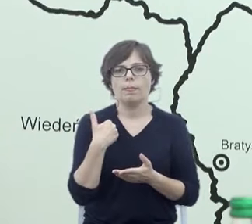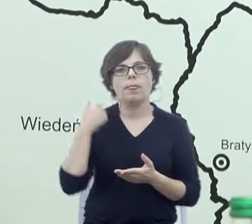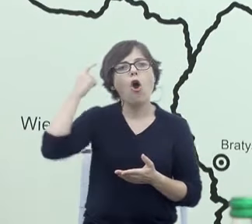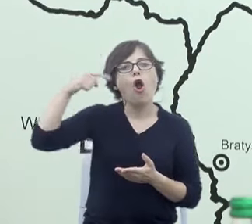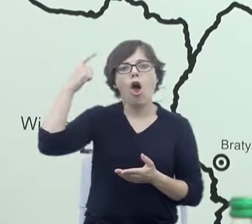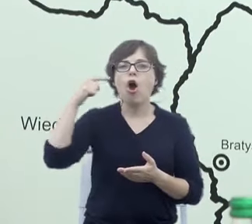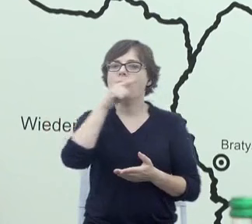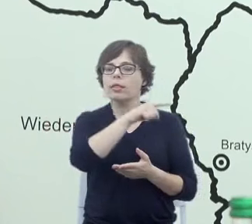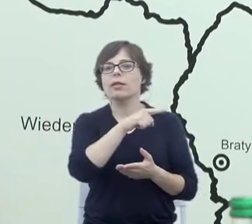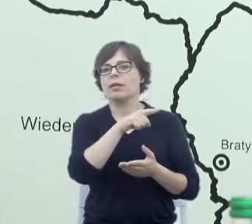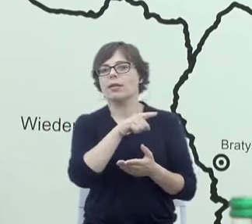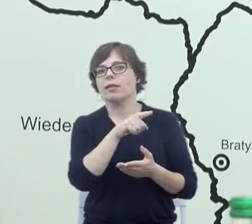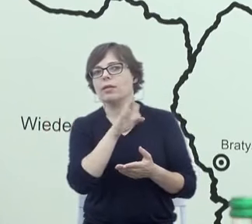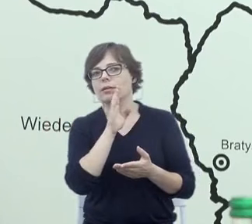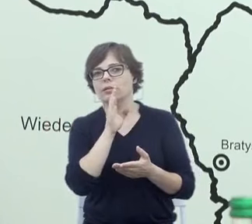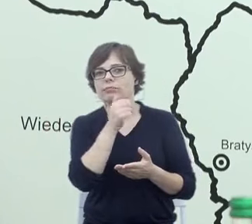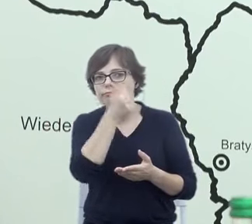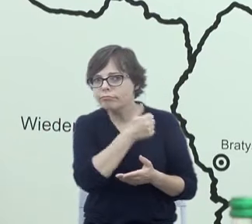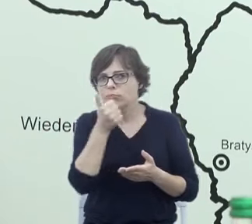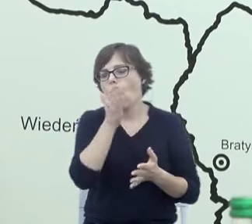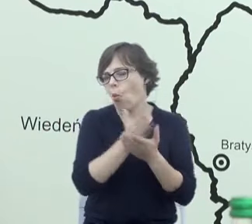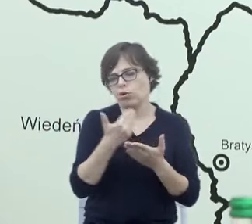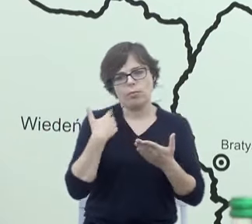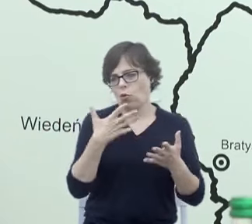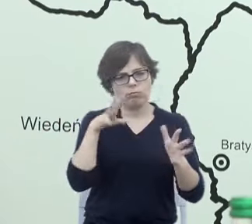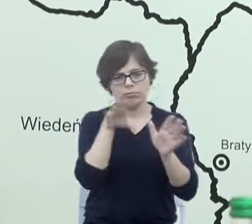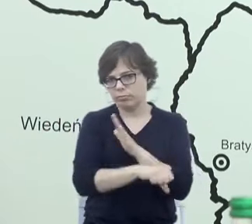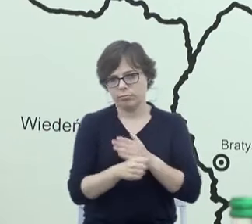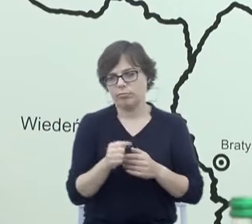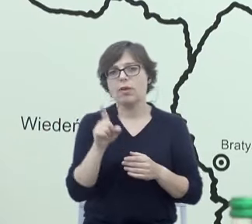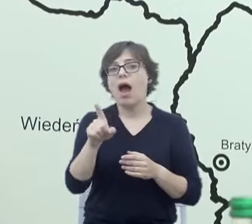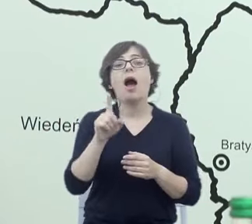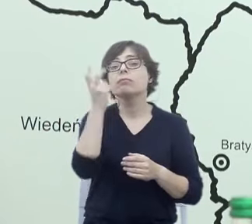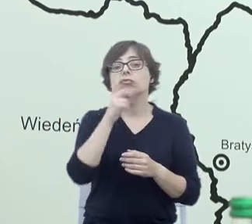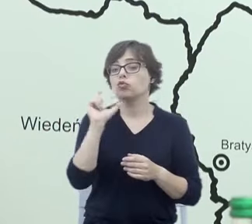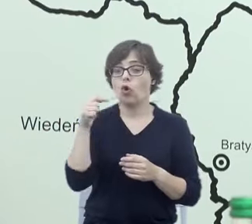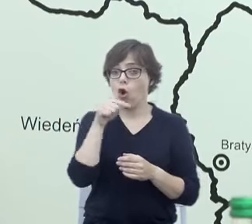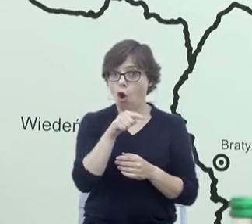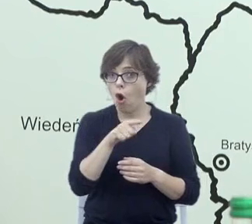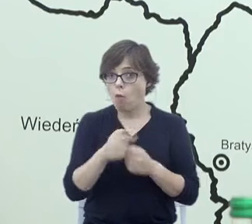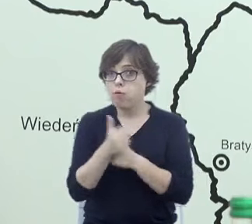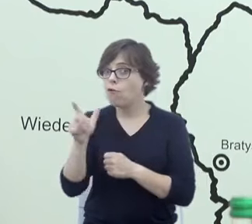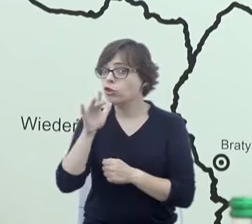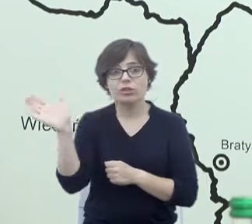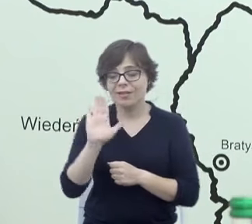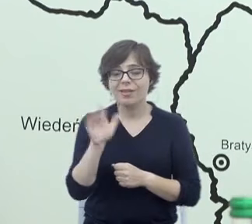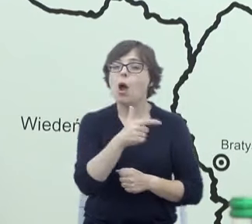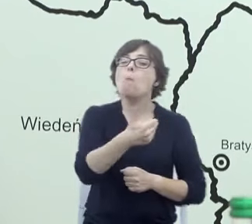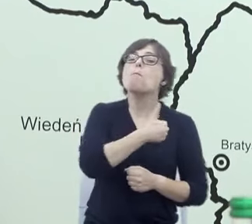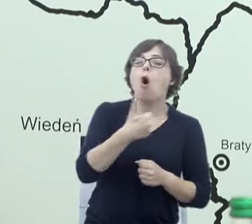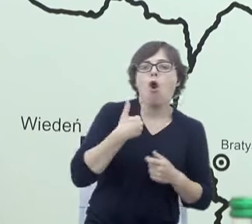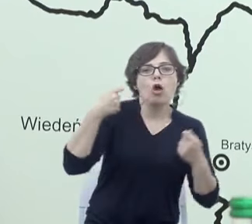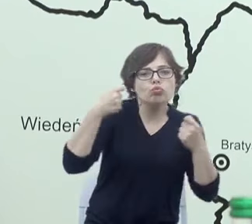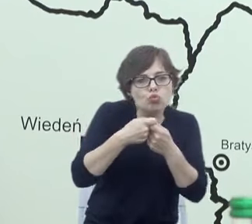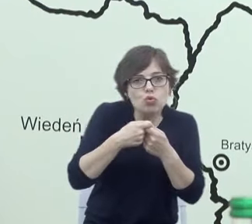prolondyńskie było dawno rozbite, ta słynna konspiracja w Kobielnym. Zresztą to nie Żydzi się przyczynili, tylko polscy kolaboranci do